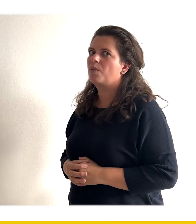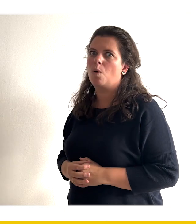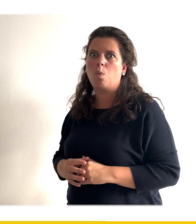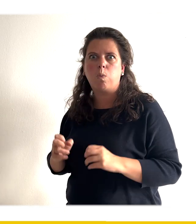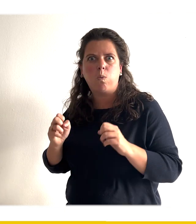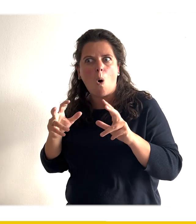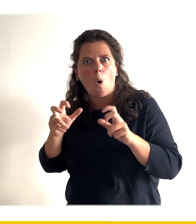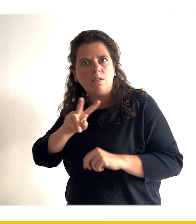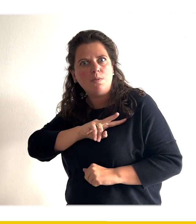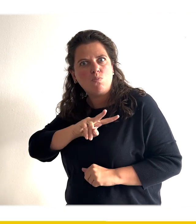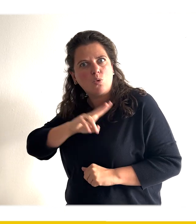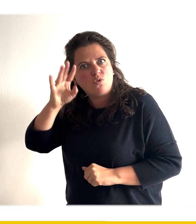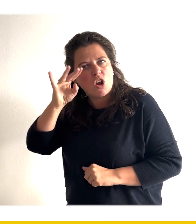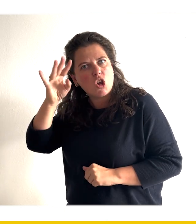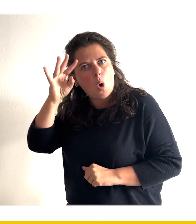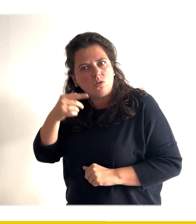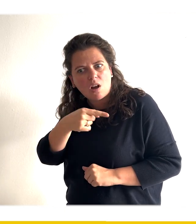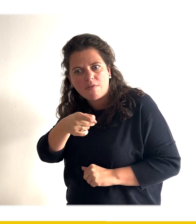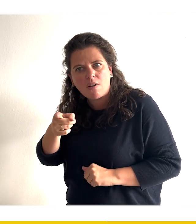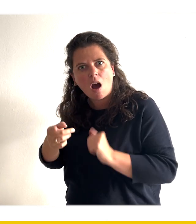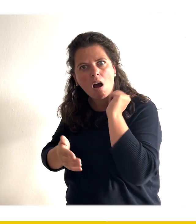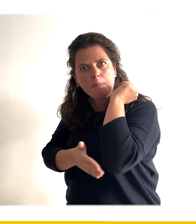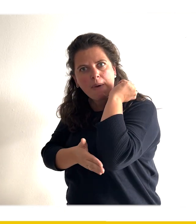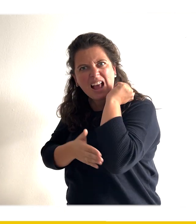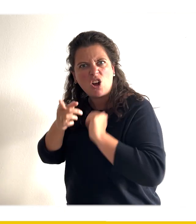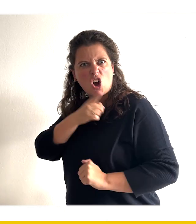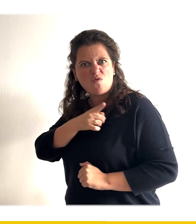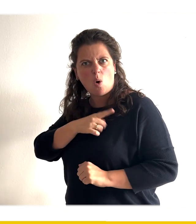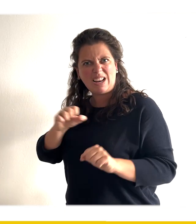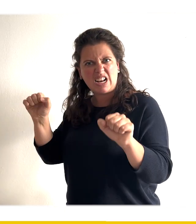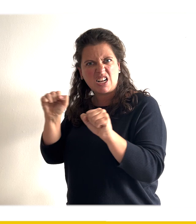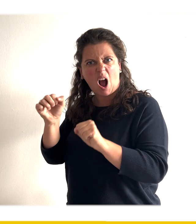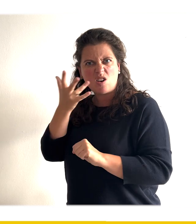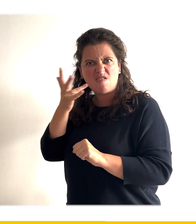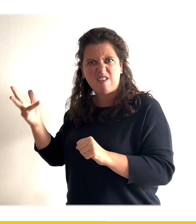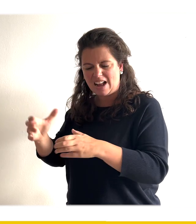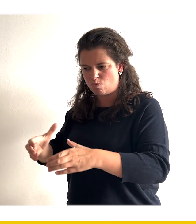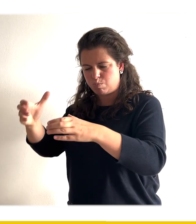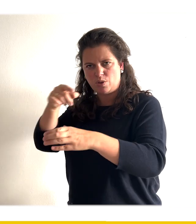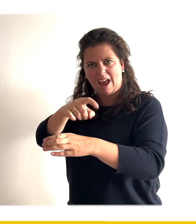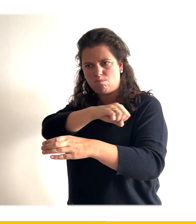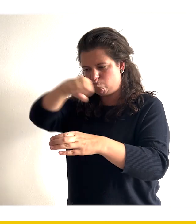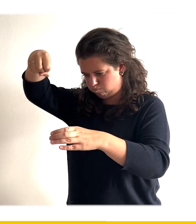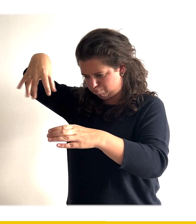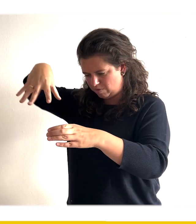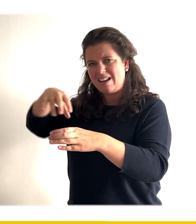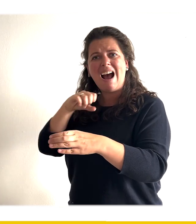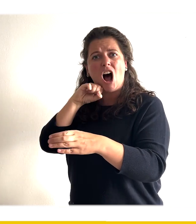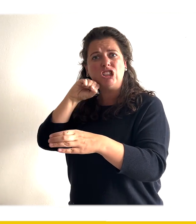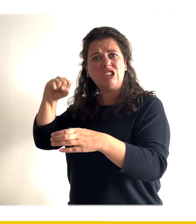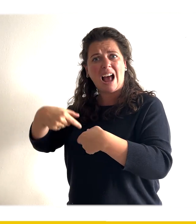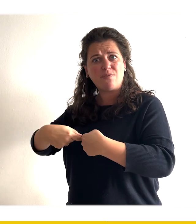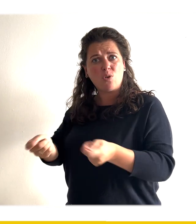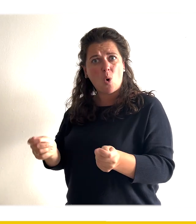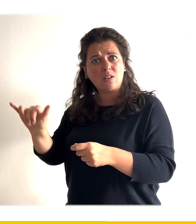broers van Jozef, die waren echt super gemeen, zeg. Die hadden Jozef gewoon in een koude waterput gegooid en uiteindelijk als slaaf verkocht naar een ander land. En toen konden dus zijn